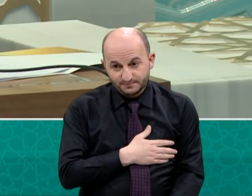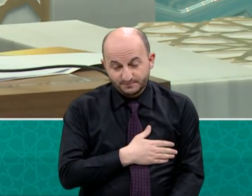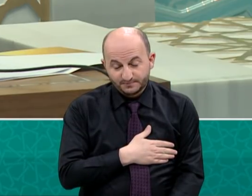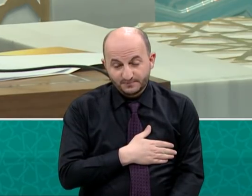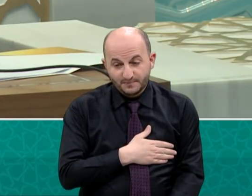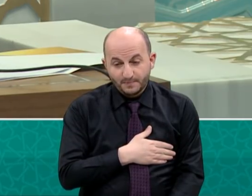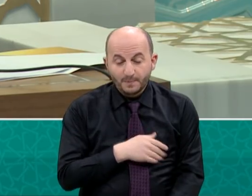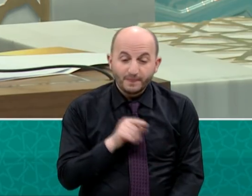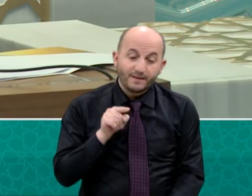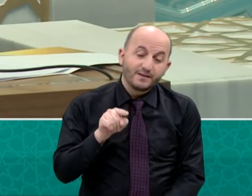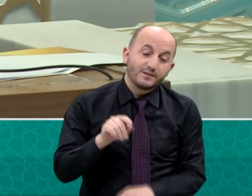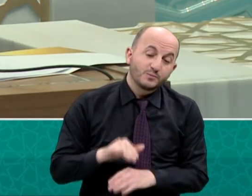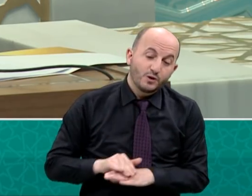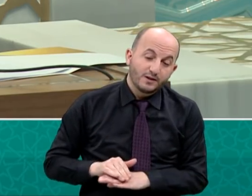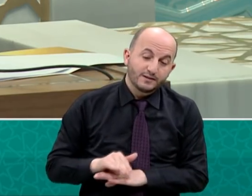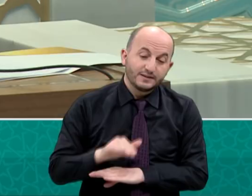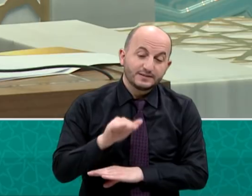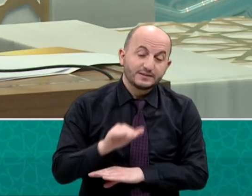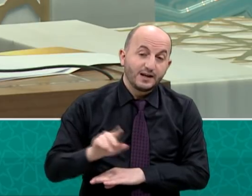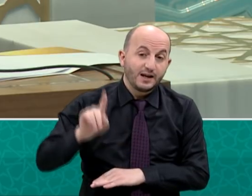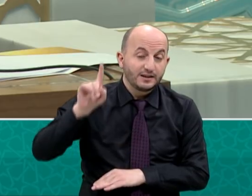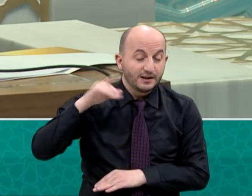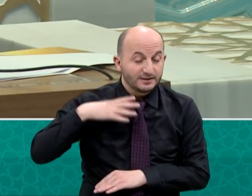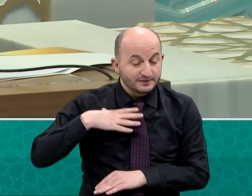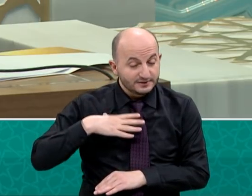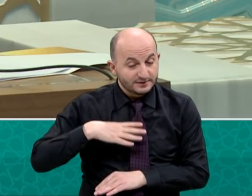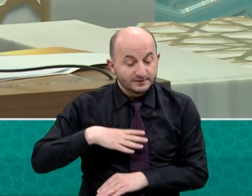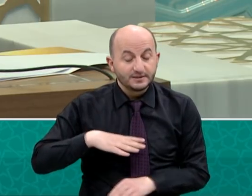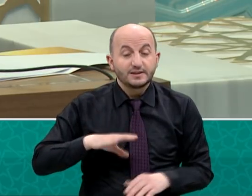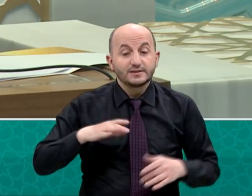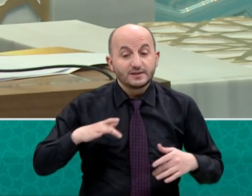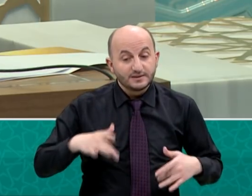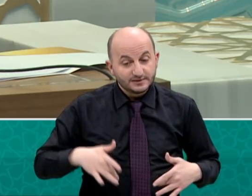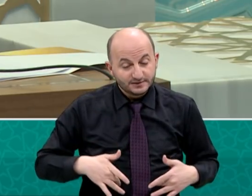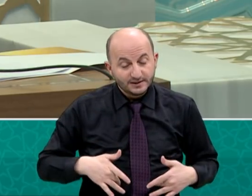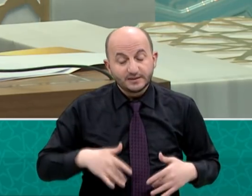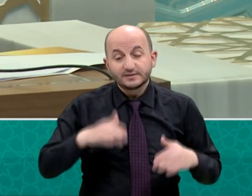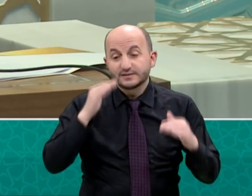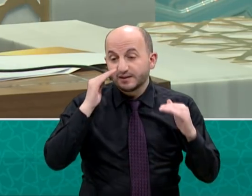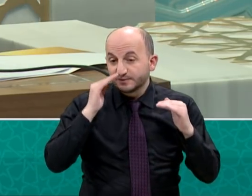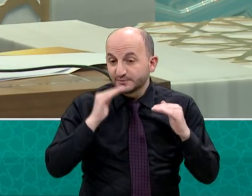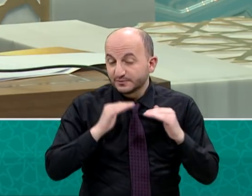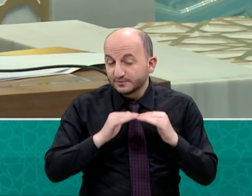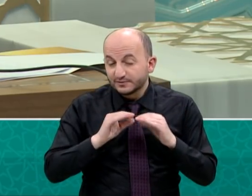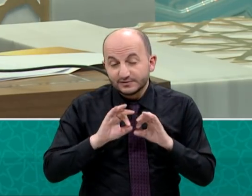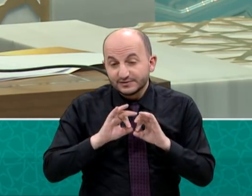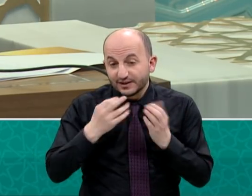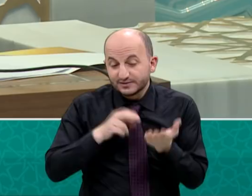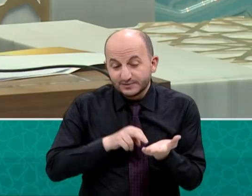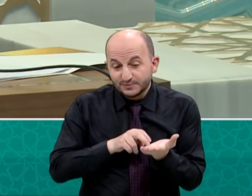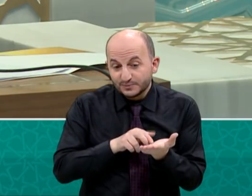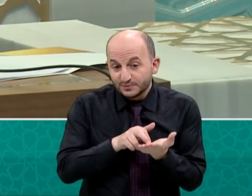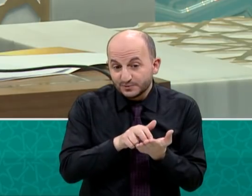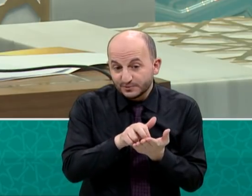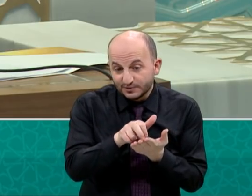bu hayatın Allah'ın muradına ve rızasına uygun bir şekilde nasıl